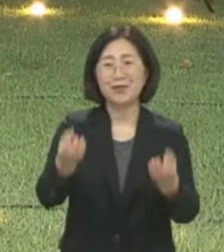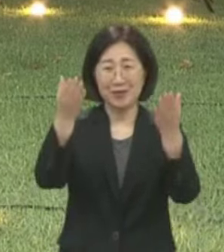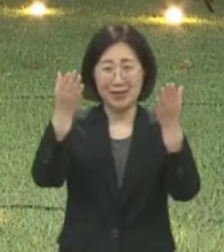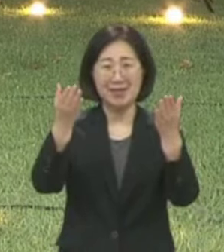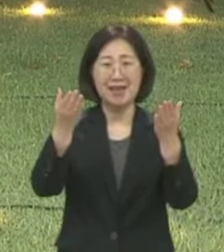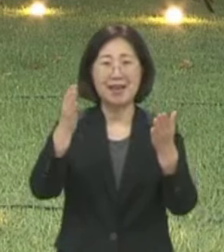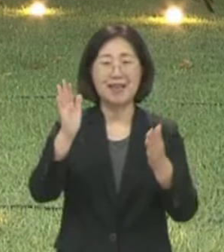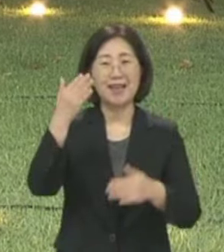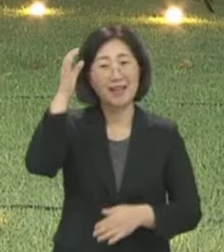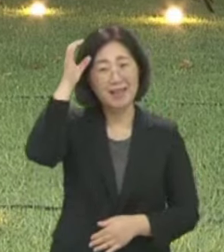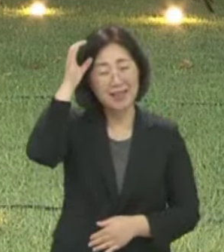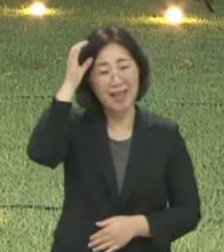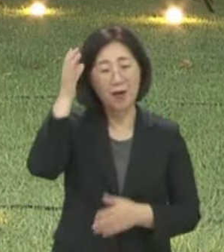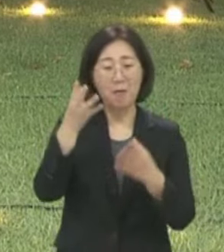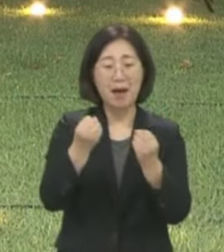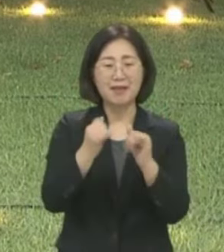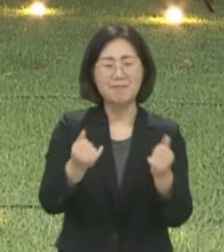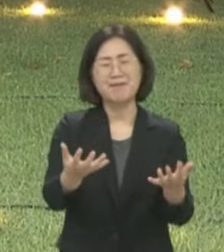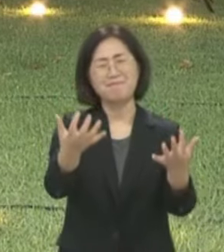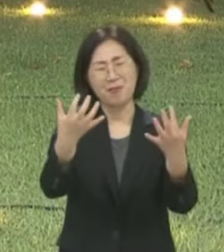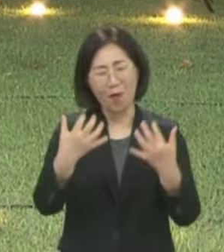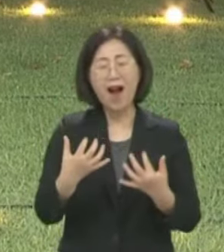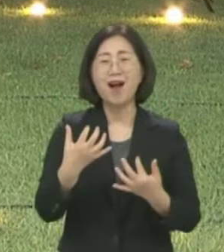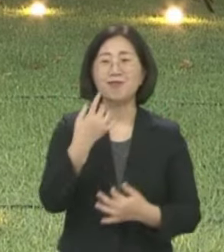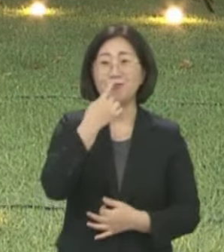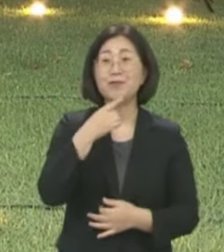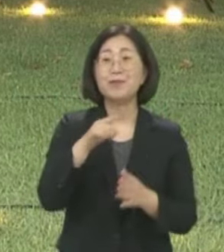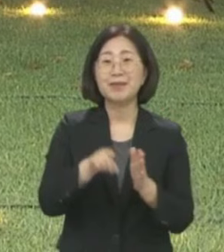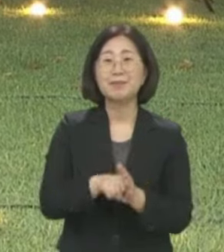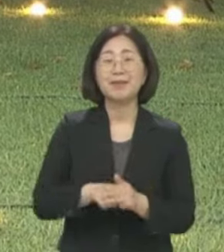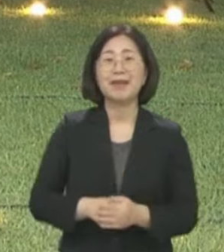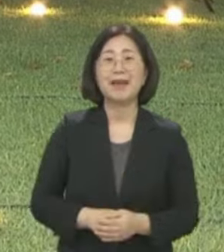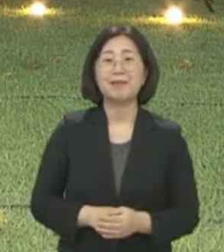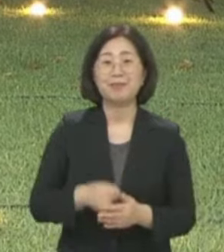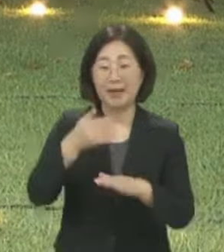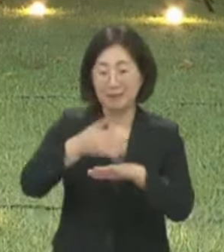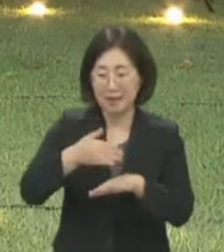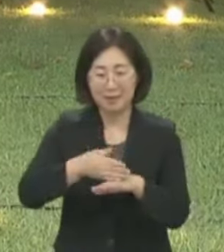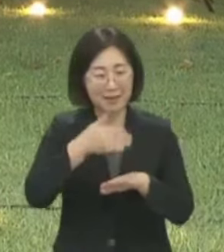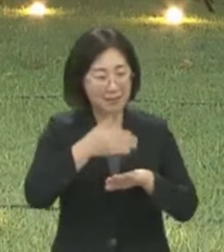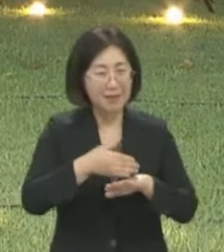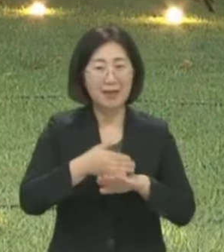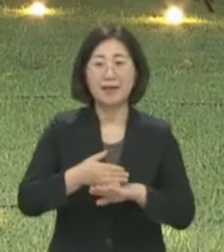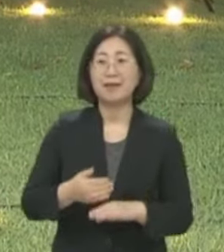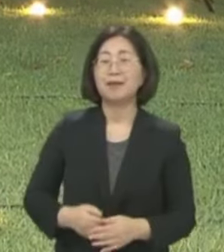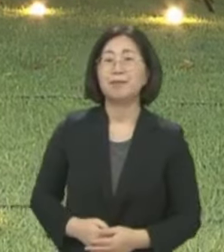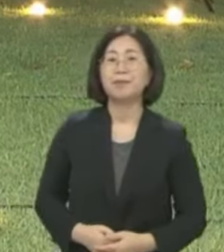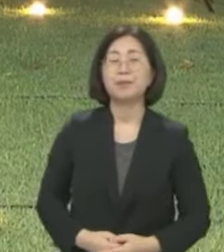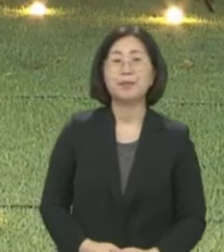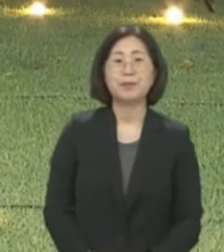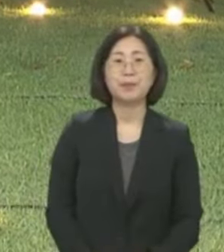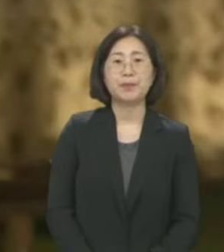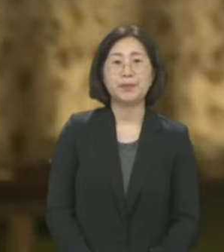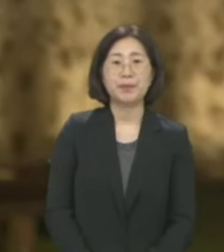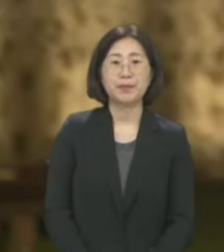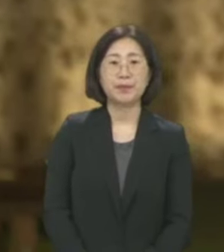또 기대하고 또 많은 분들이 또 오실 거라고 믿습니다. 예. 예, 오늘 말씀 고맙습니다. 아유, 감사합니다.